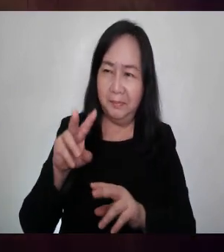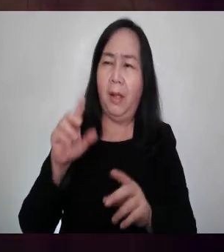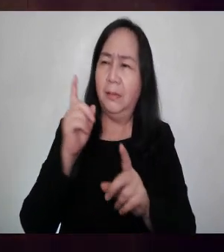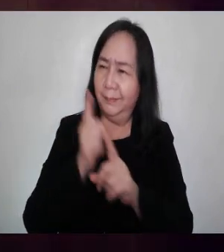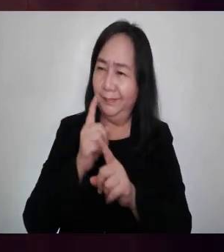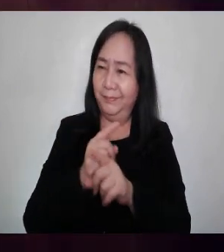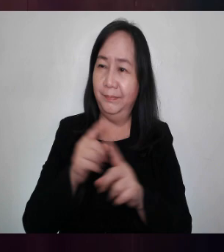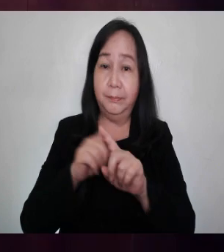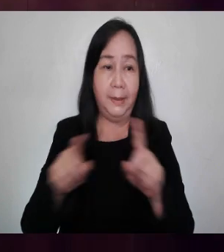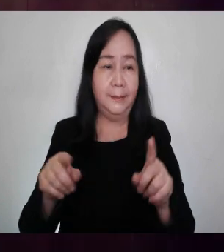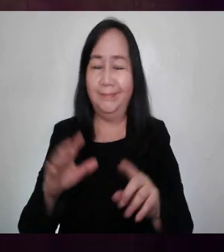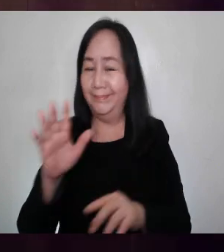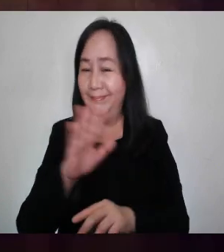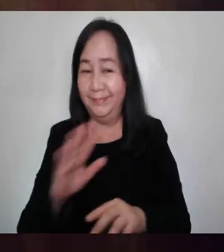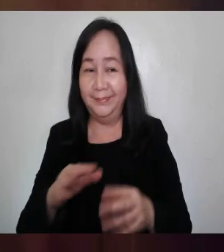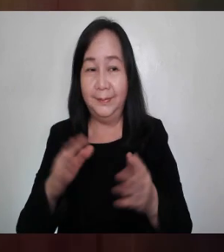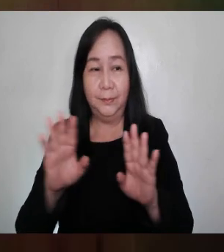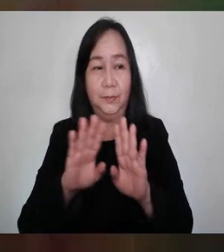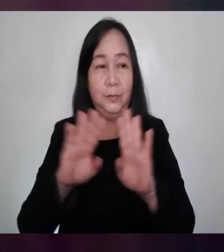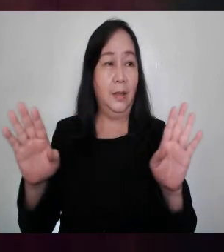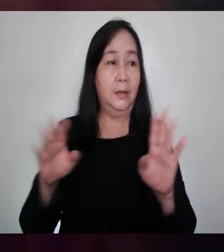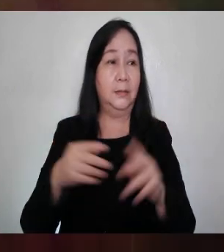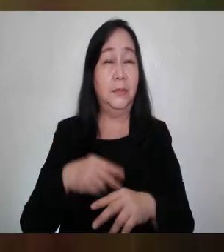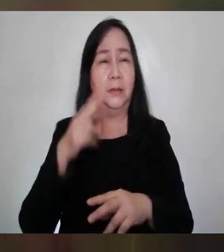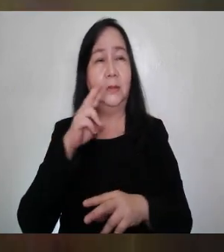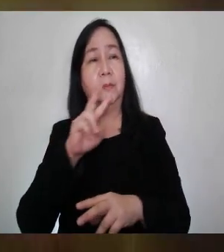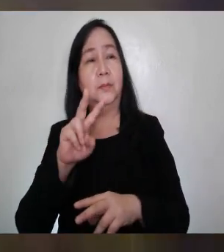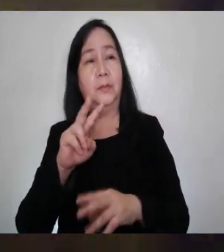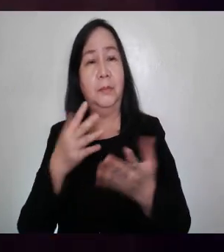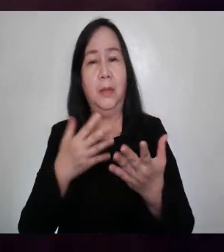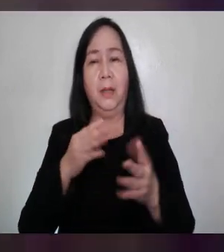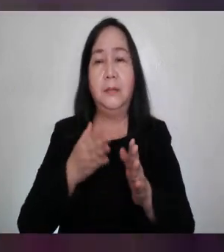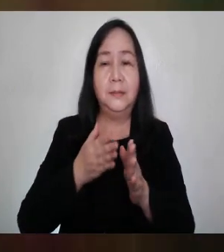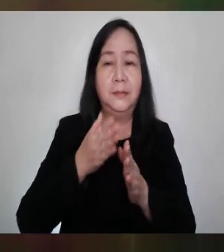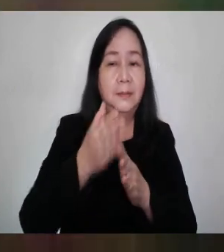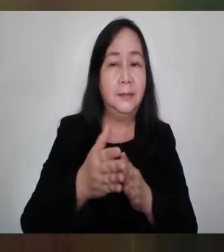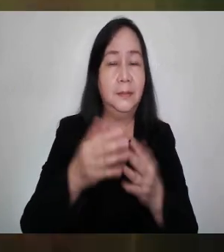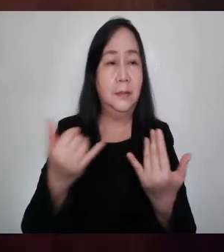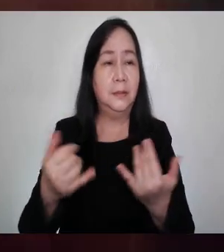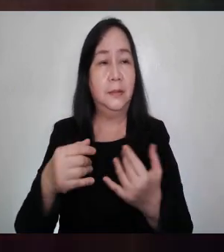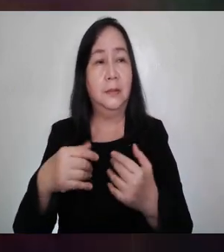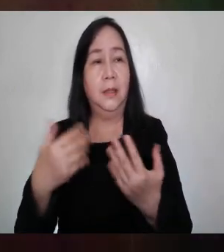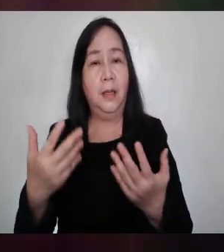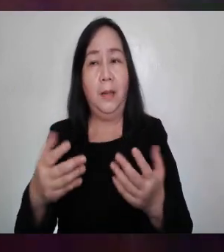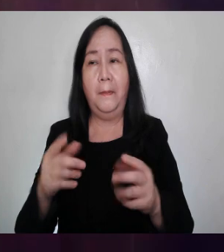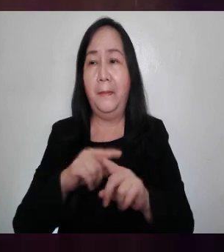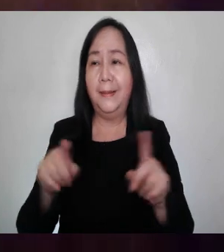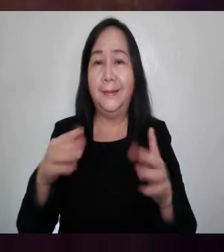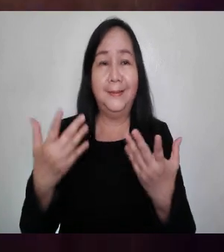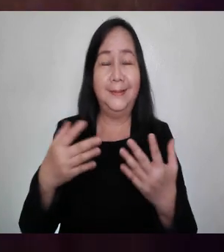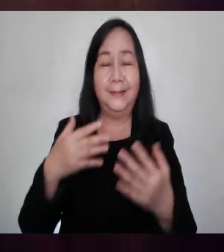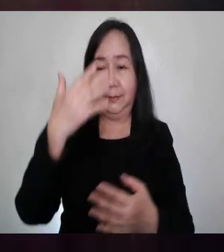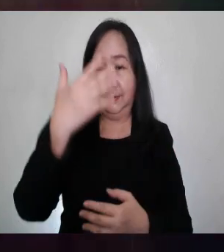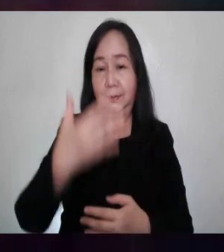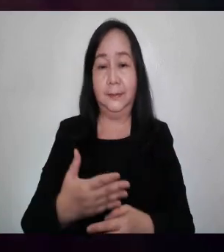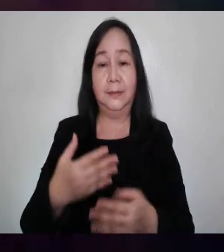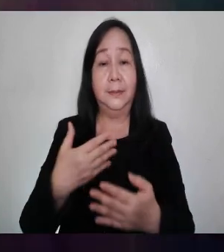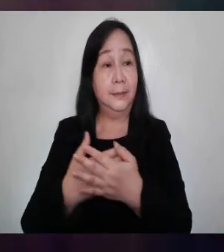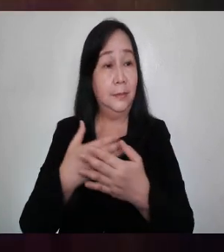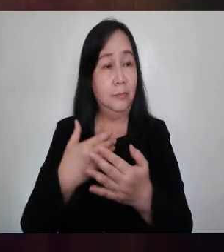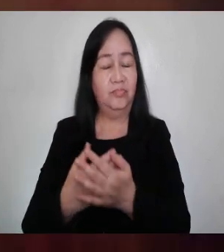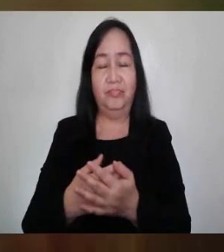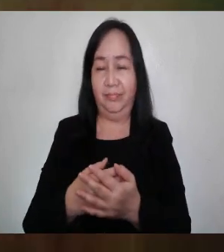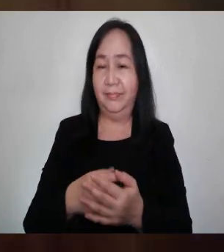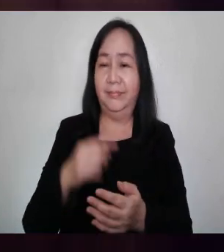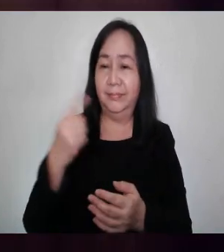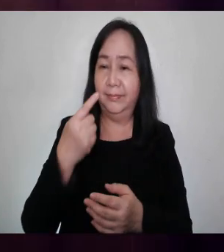totoo, ngunit hindi nagbubukas. Mula sa malayo, parang daanan patungo sa kabilang buhay. Ngunit sa malapitan, isa